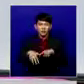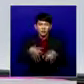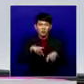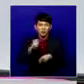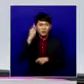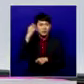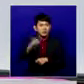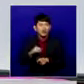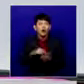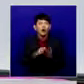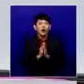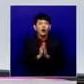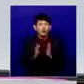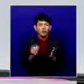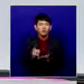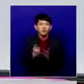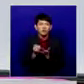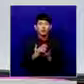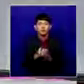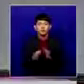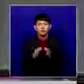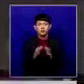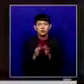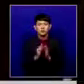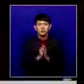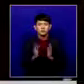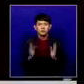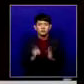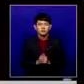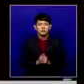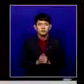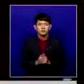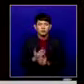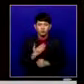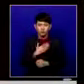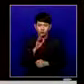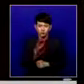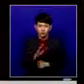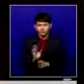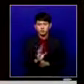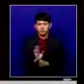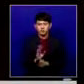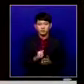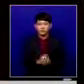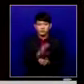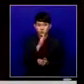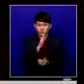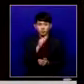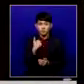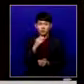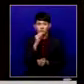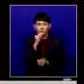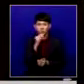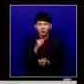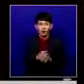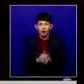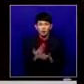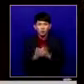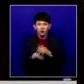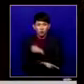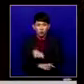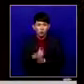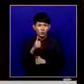ครับที่ให้ผมได้มีโอกาสชี้แจงขอบคุณครับ ผมก็ไม่มีสิทธิ์ไปห้ามนะครับถ้าสมมุติว่ามีผู้พูดว่าคอร์รัปชันดีนี่ผมจะ